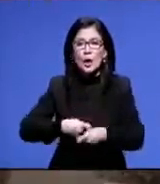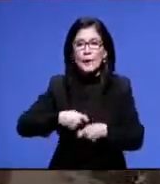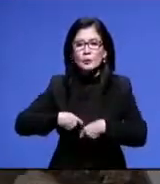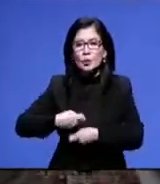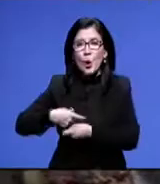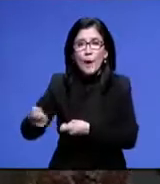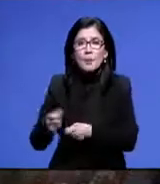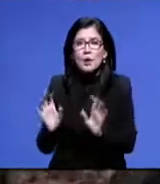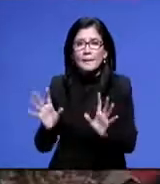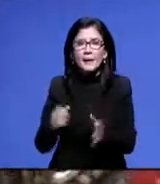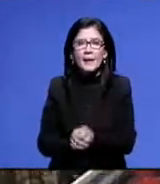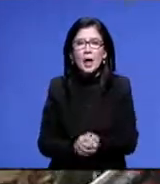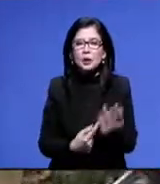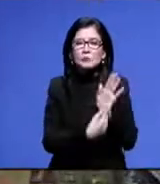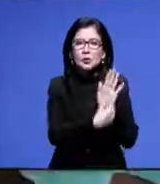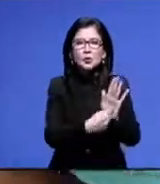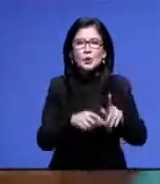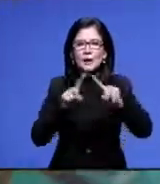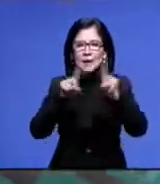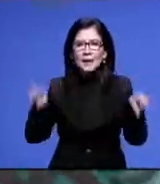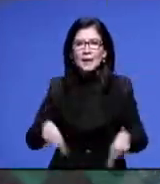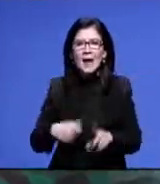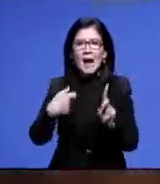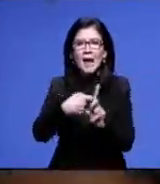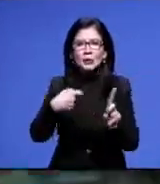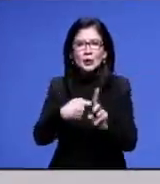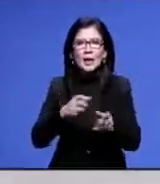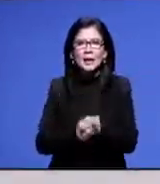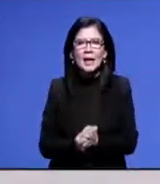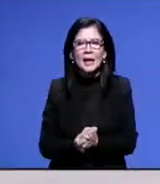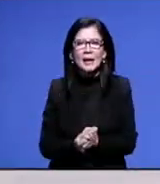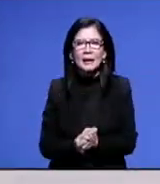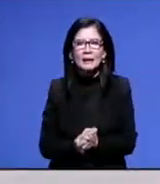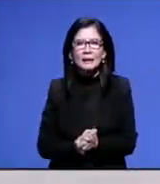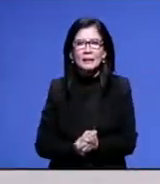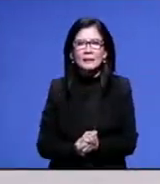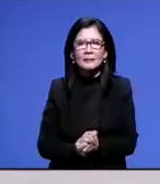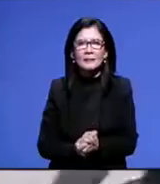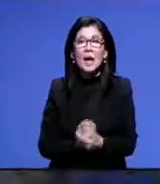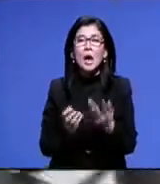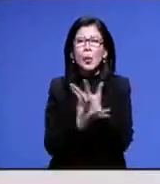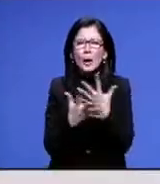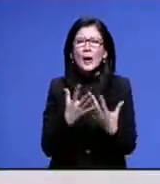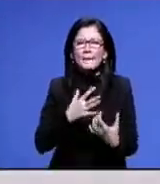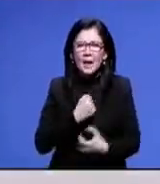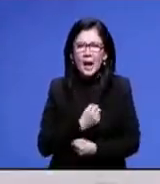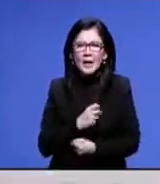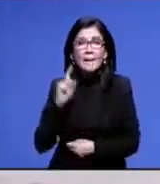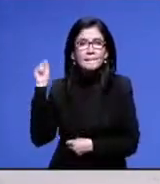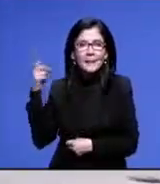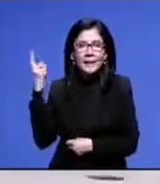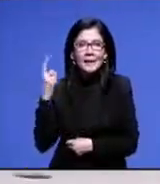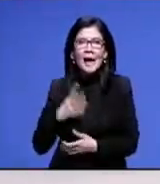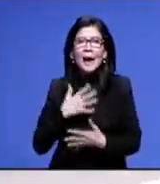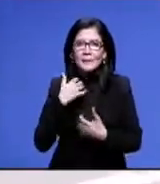menyertakan fotokopi kartu keluarga untuk mencegah warga daerah lain membeli di tempat ini. Warga berharap pemerintah dapat memenuhi